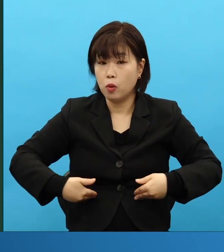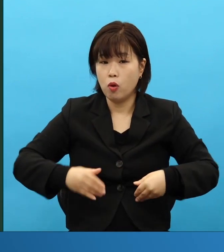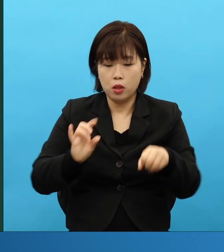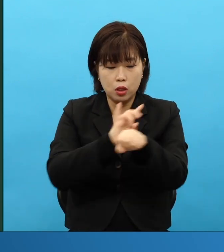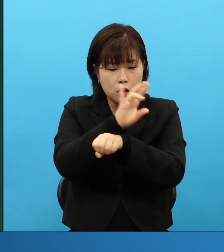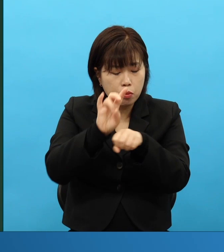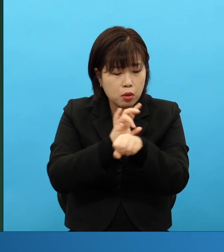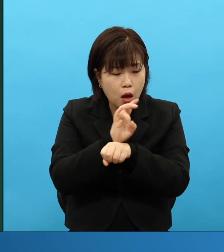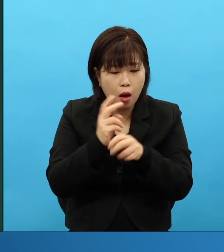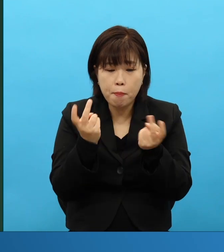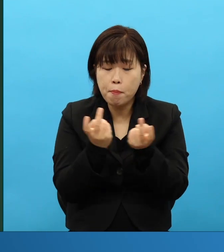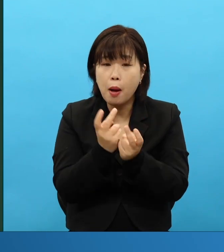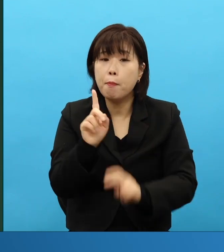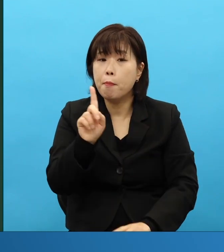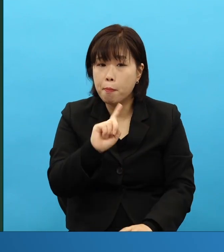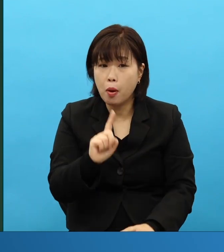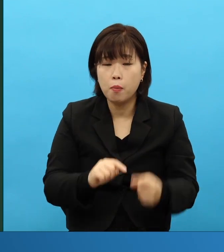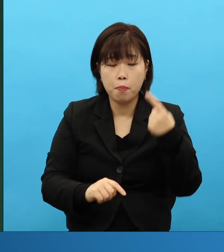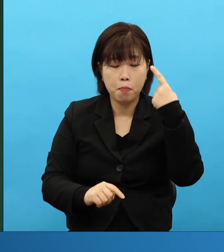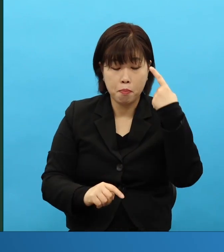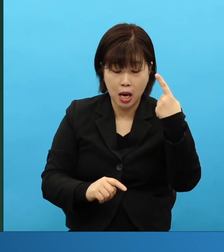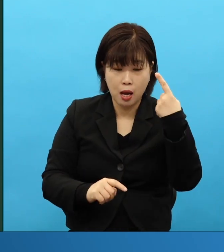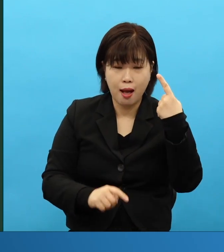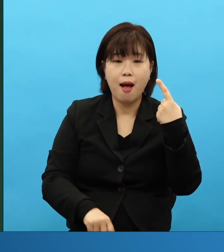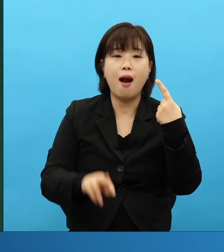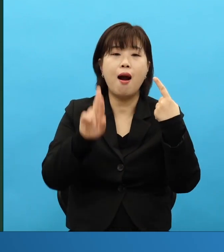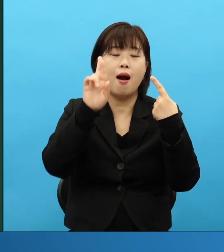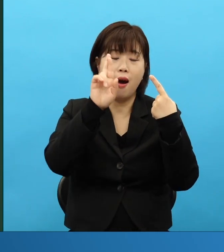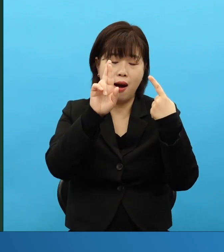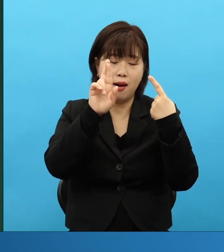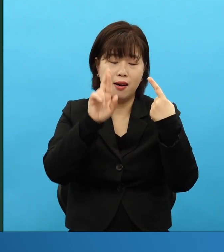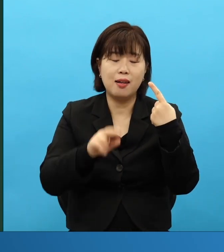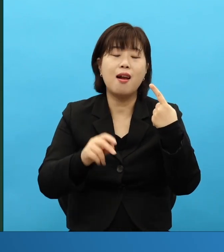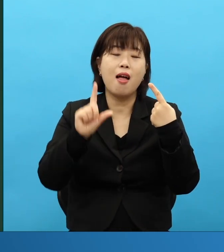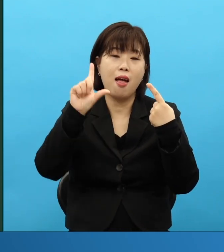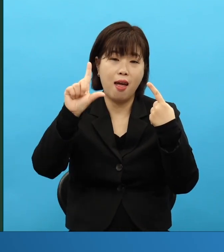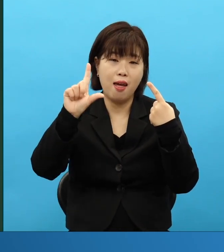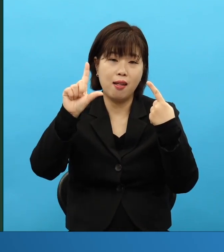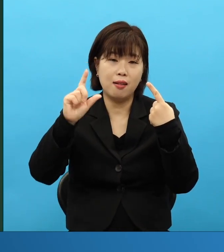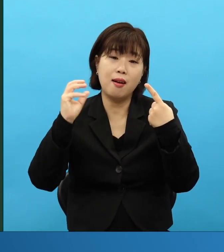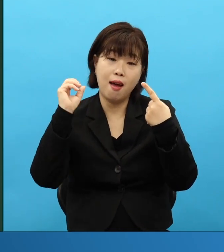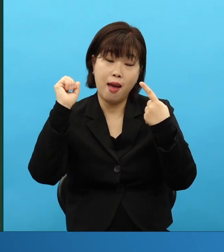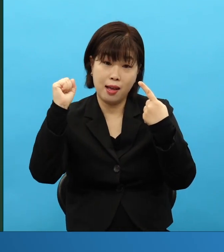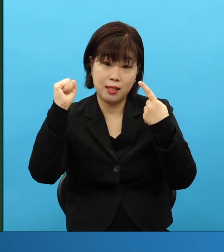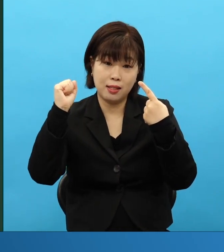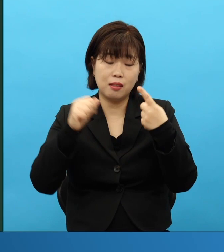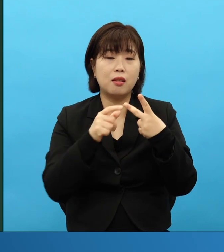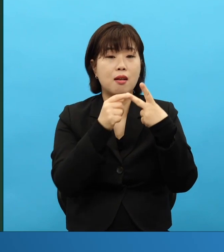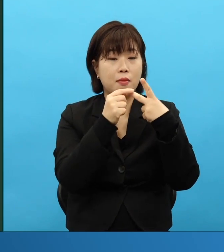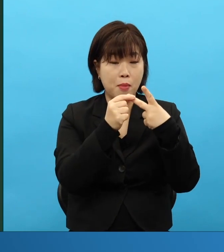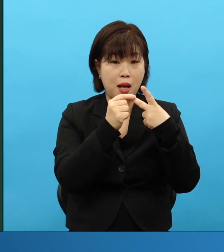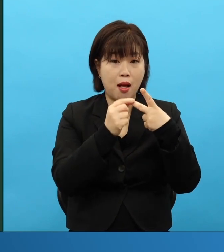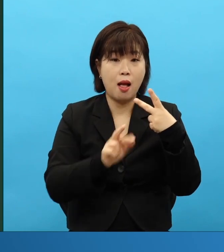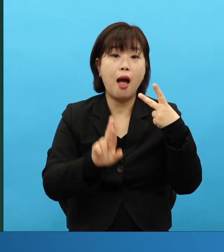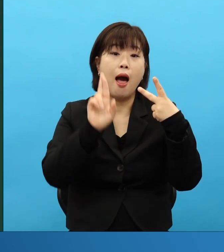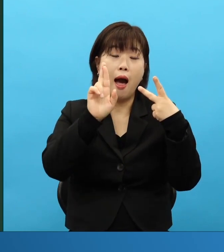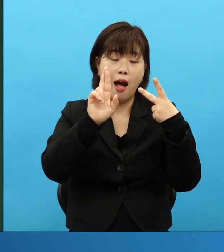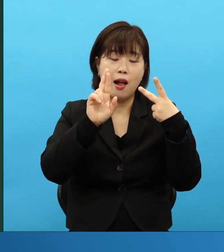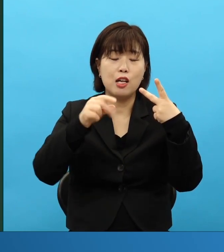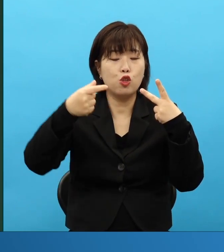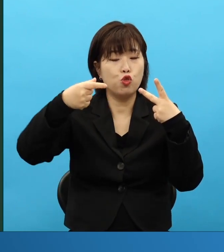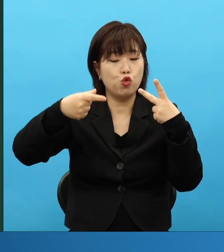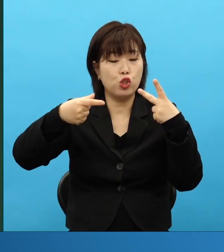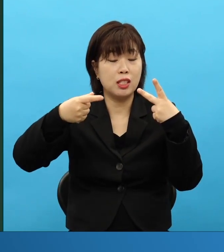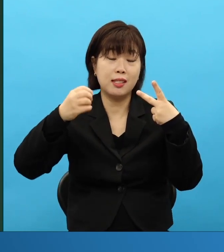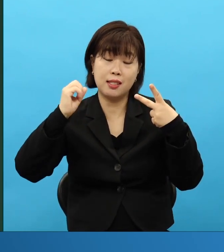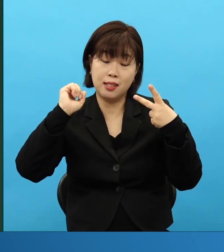hours a 그게 day. RLS와 RGS입니다. That's our RLS and our RGS. 그래서 저 팀들을 잘 키워야 된다. And so we need to raise